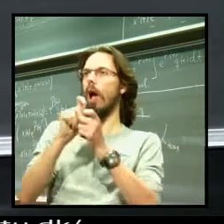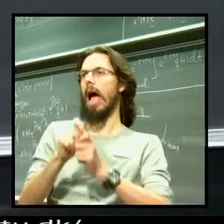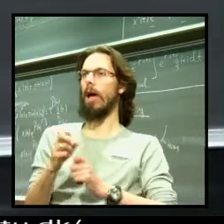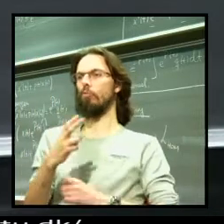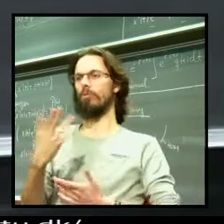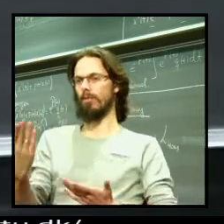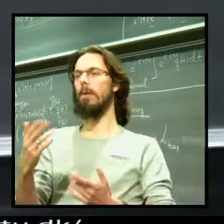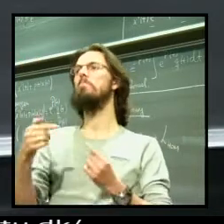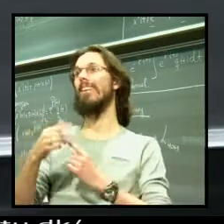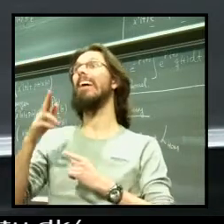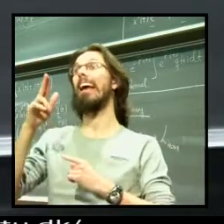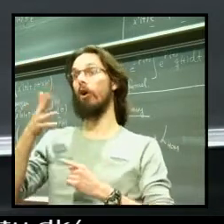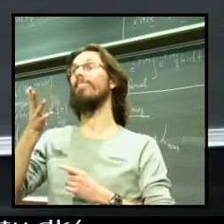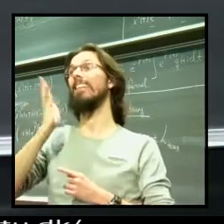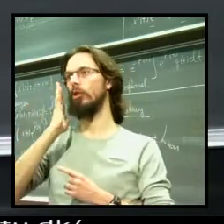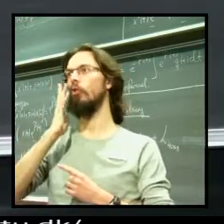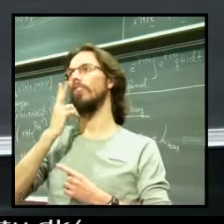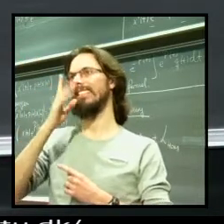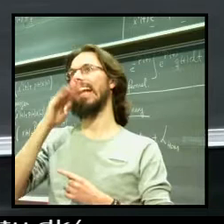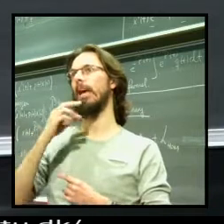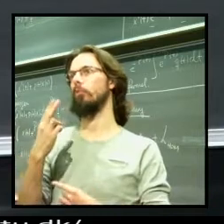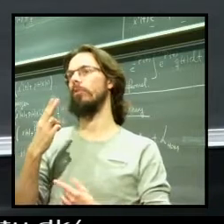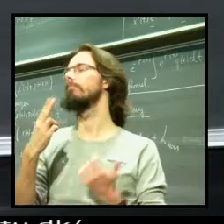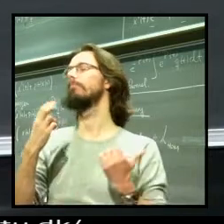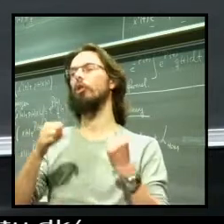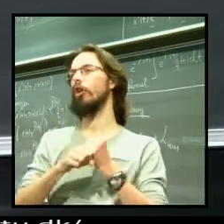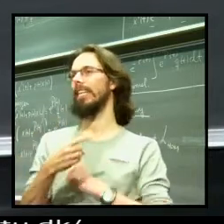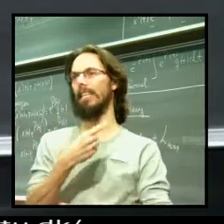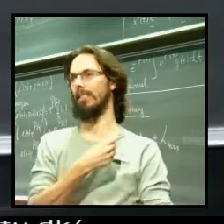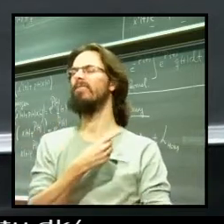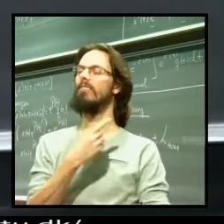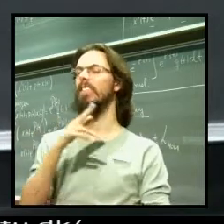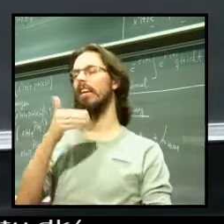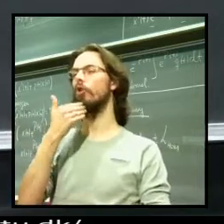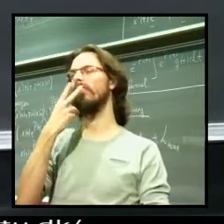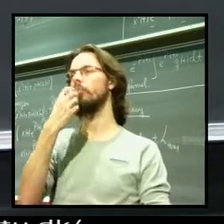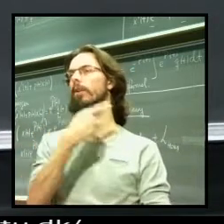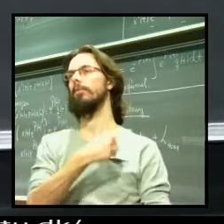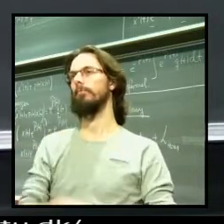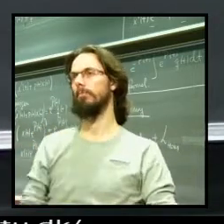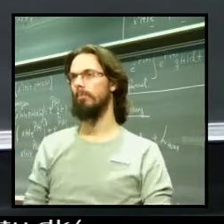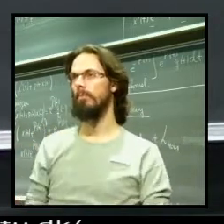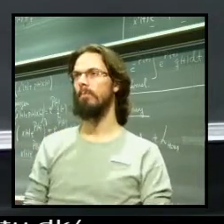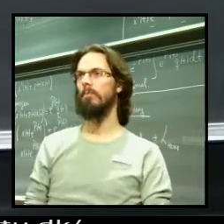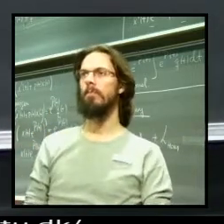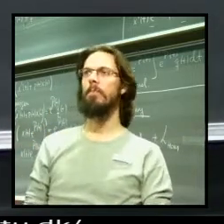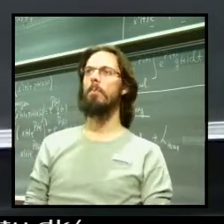godt have set grimt ud. Kan I se det? Det gør det ikke her. Det her kan vi nok godt finde ud af.